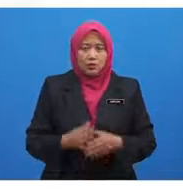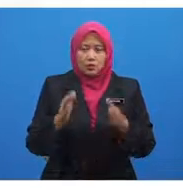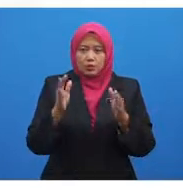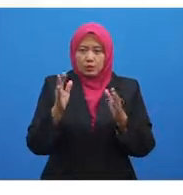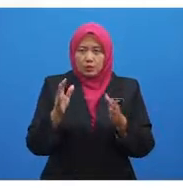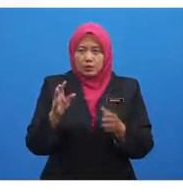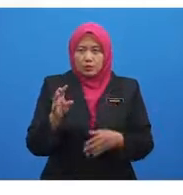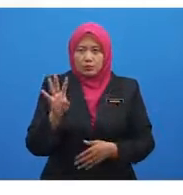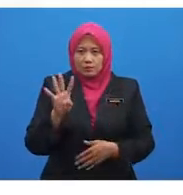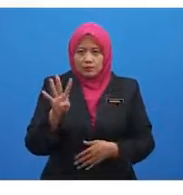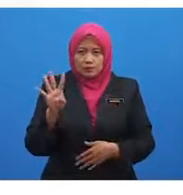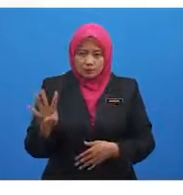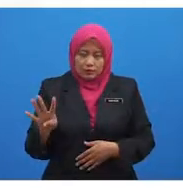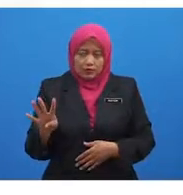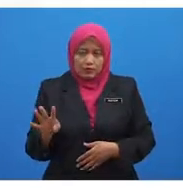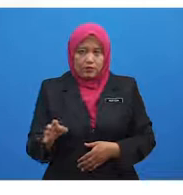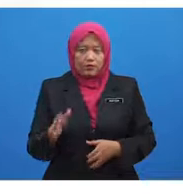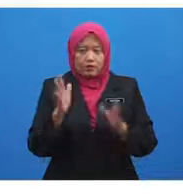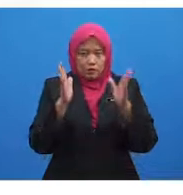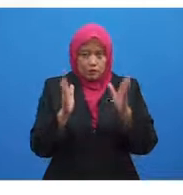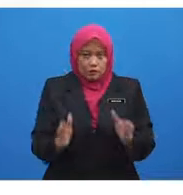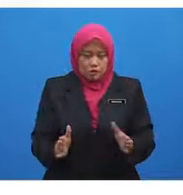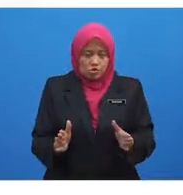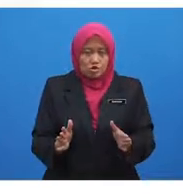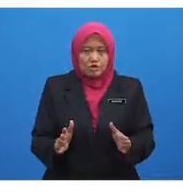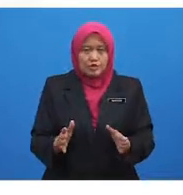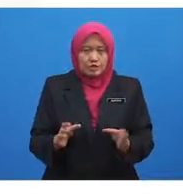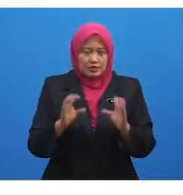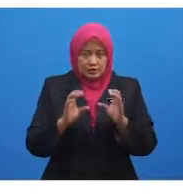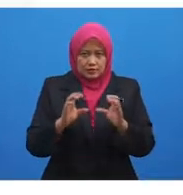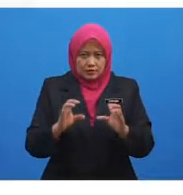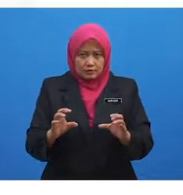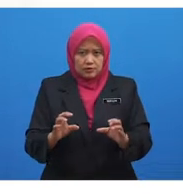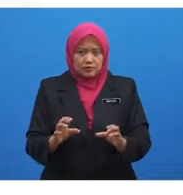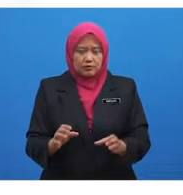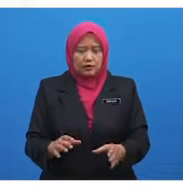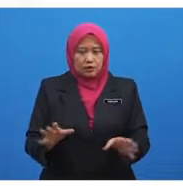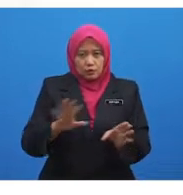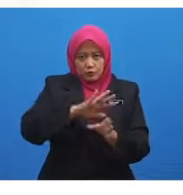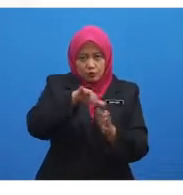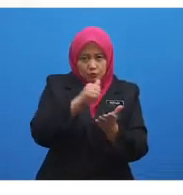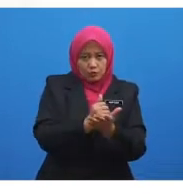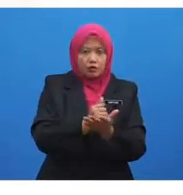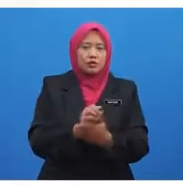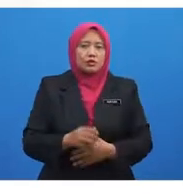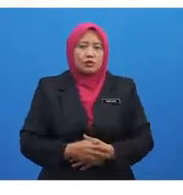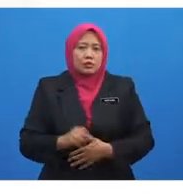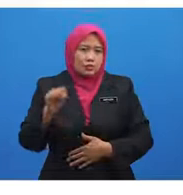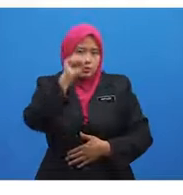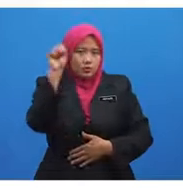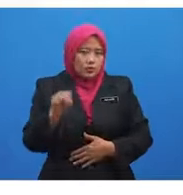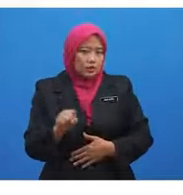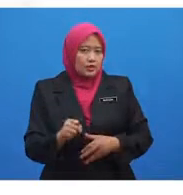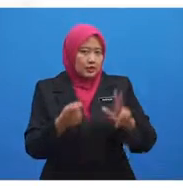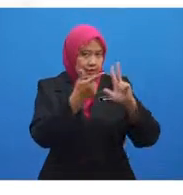tukang segera dikumpulkan. Manakala persoalan ketiga ialah persoalan kemahiran